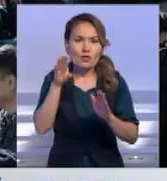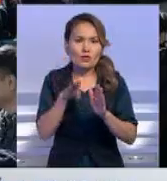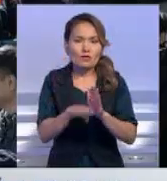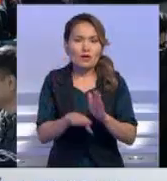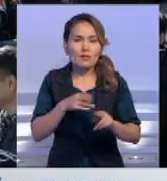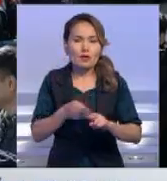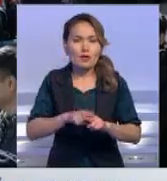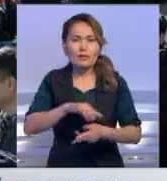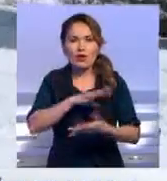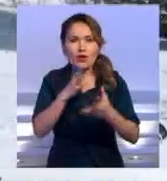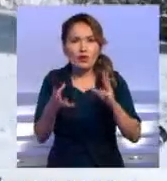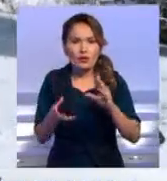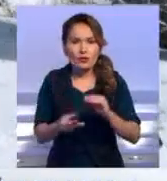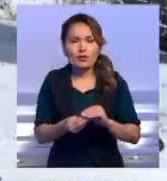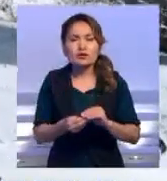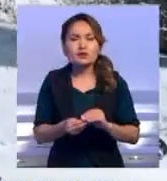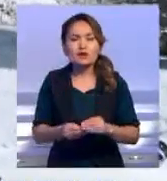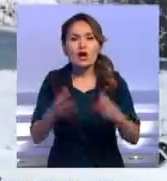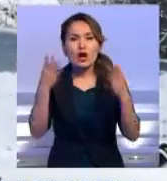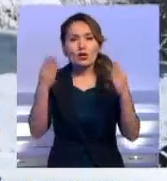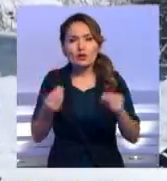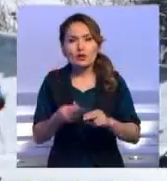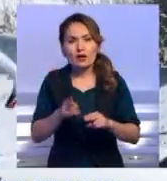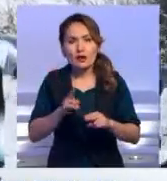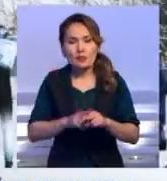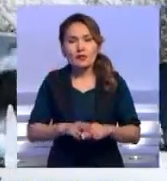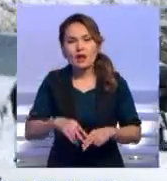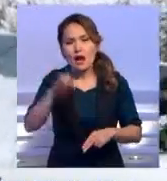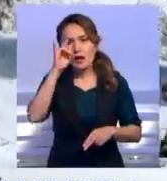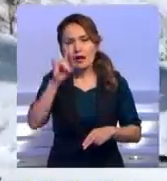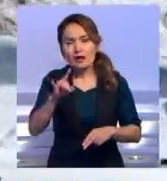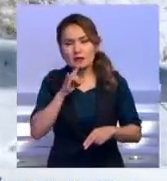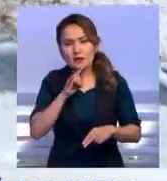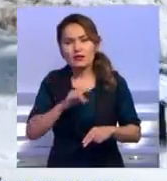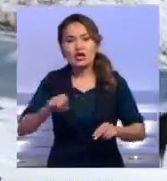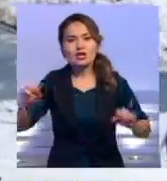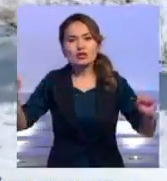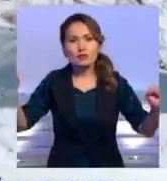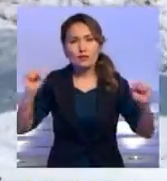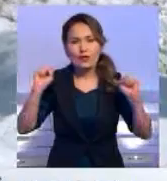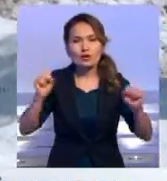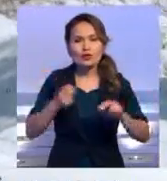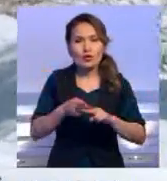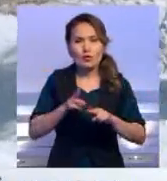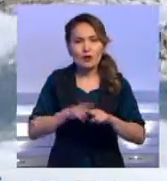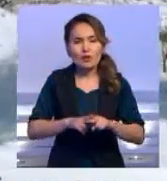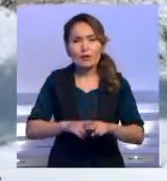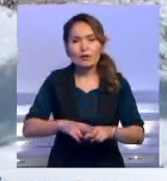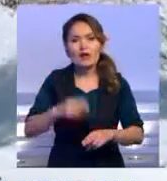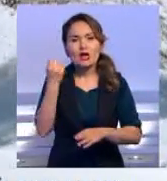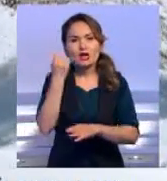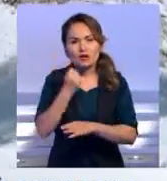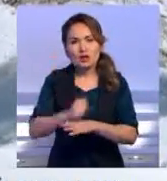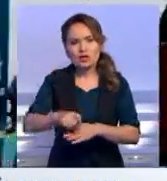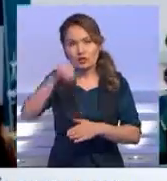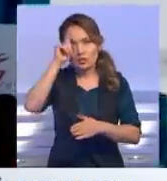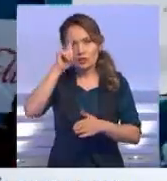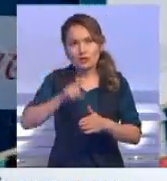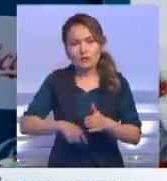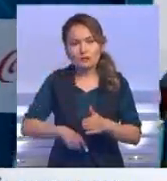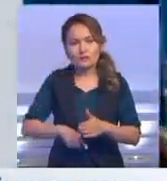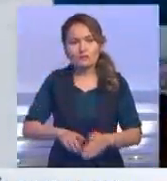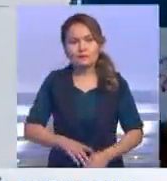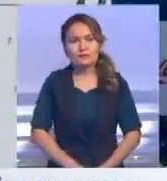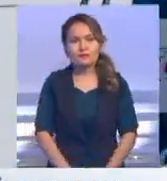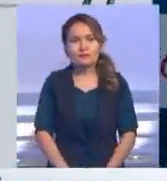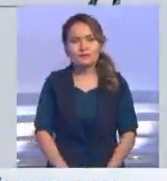ойындарының қорытынды күні қазақстандық спортшылар Александр Калядин, Александр Герлиц пен Денис Петренко эстафетадағы жүлде